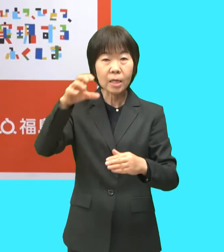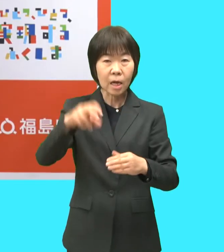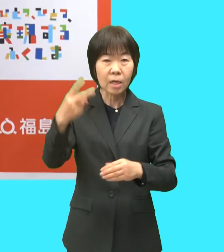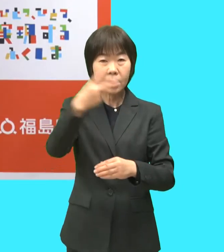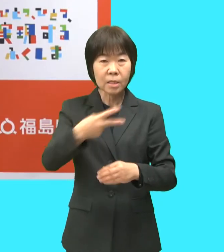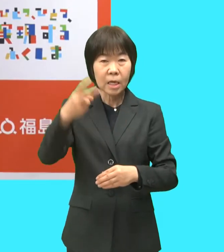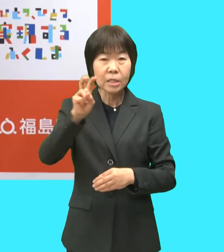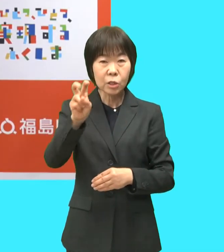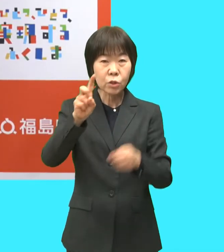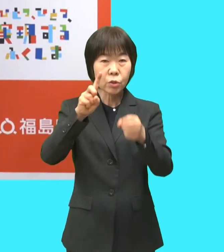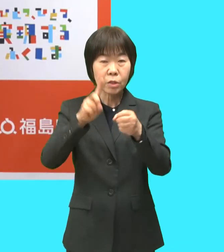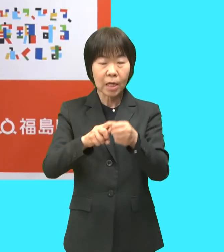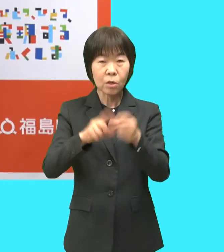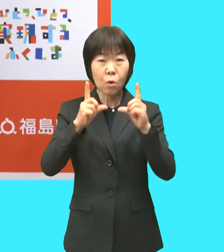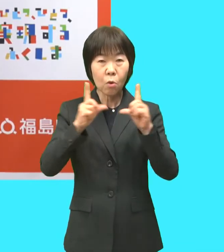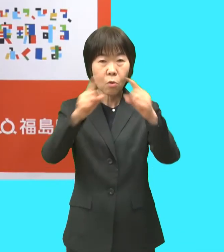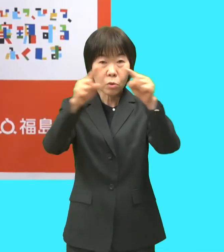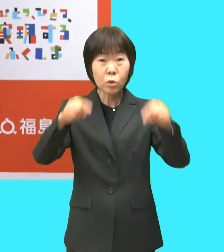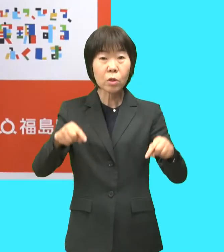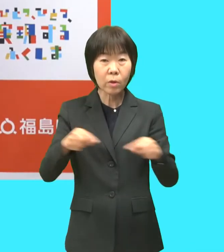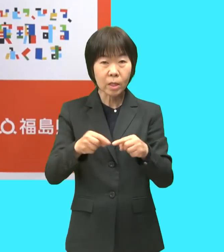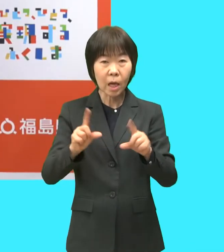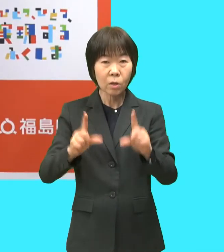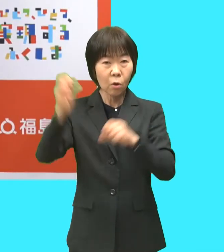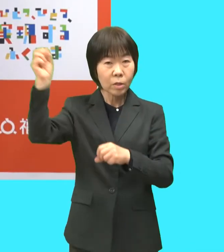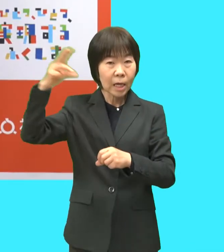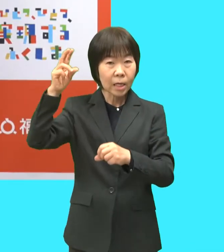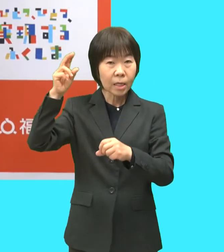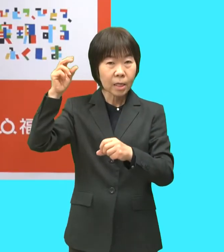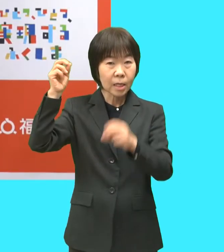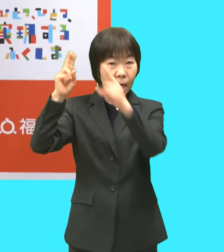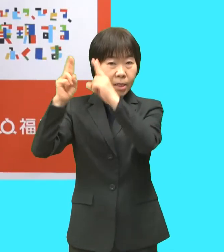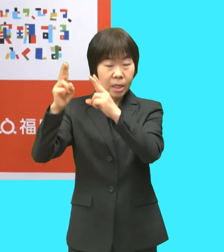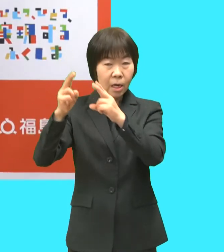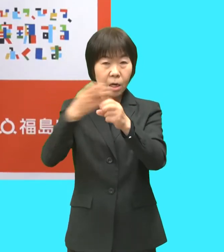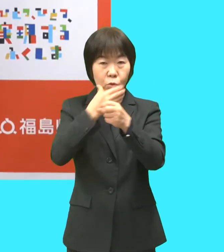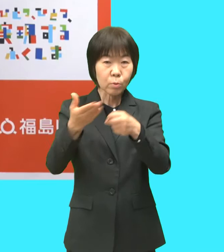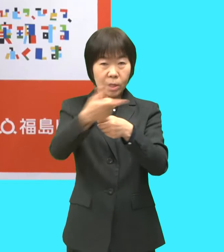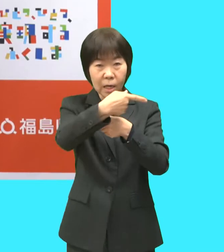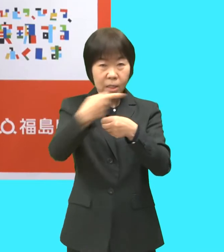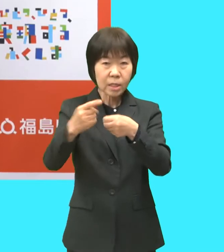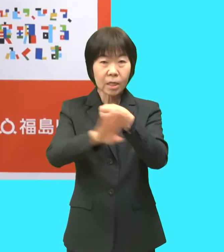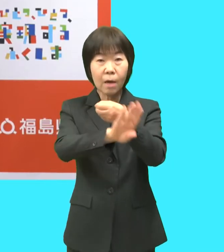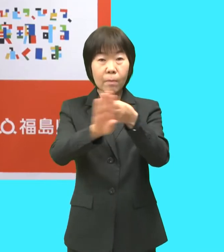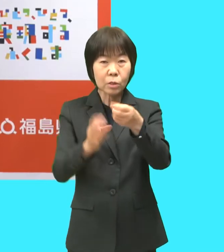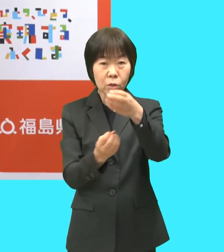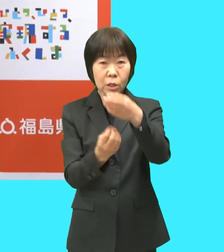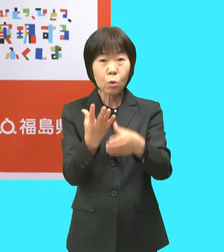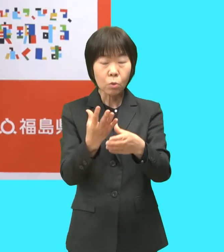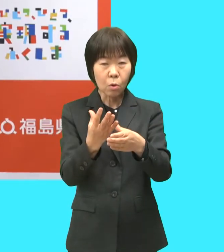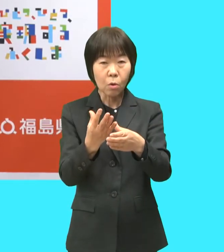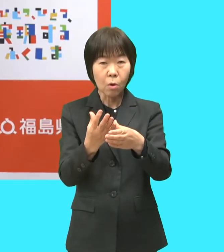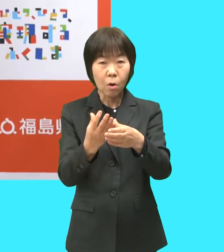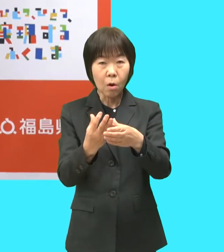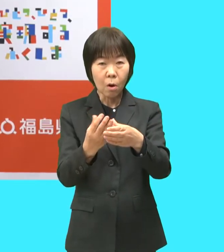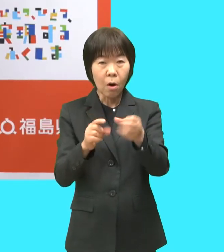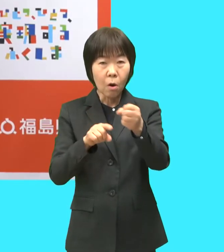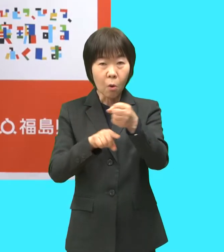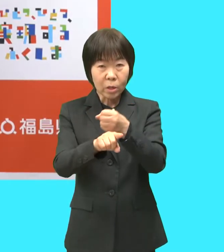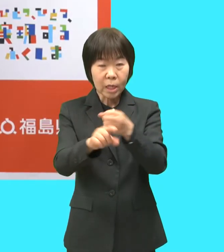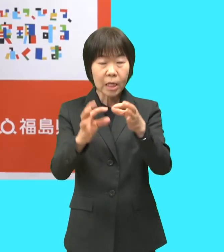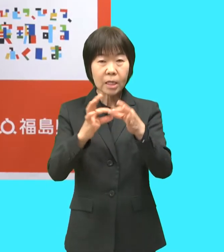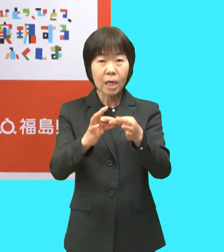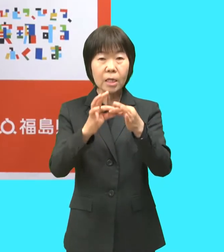年版の報告書において、東京電力福島第一原発事故の放射線に関連